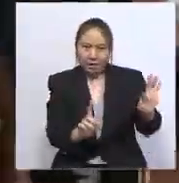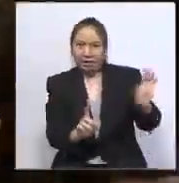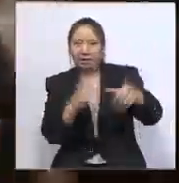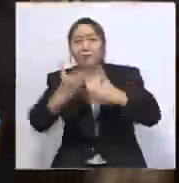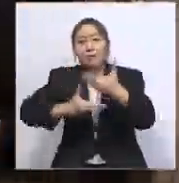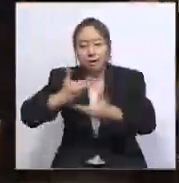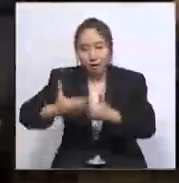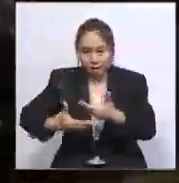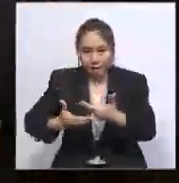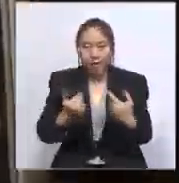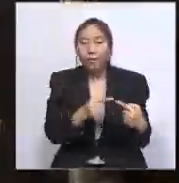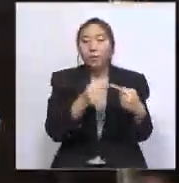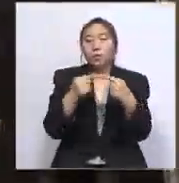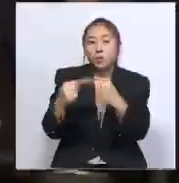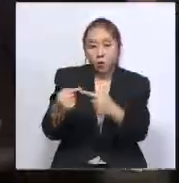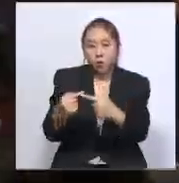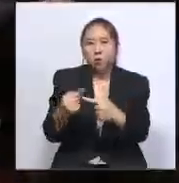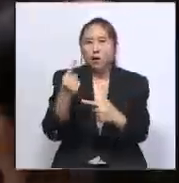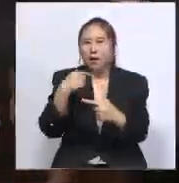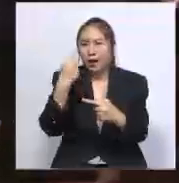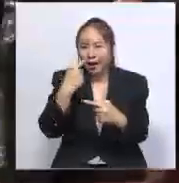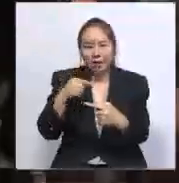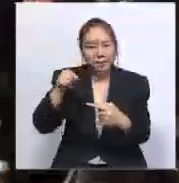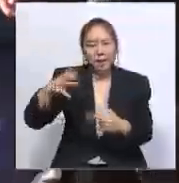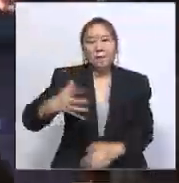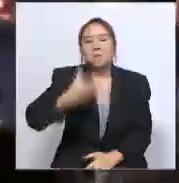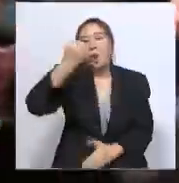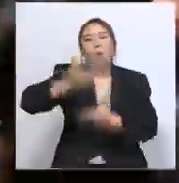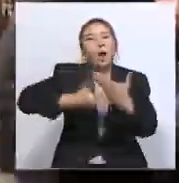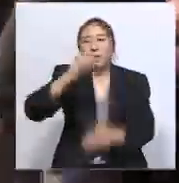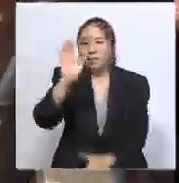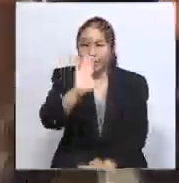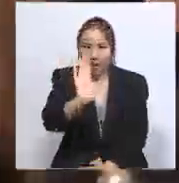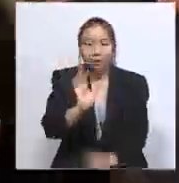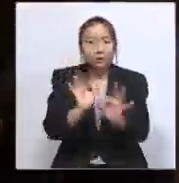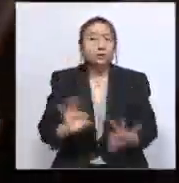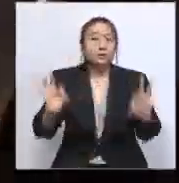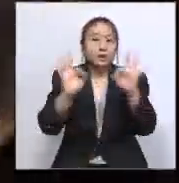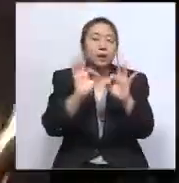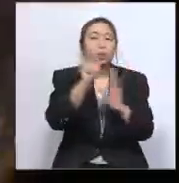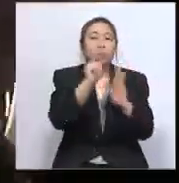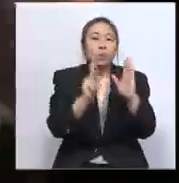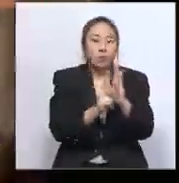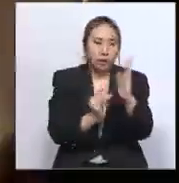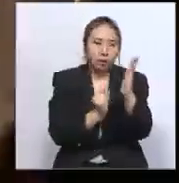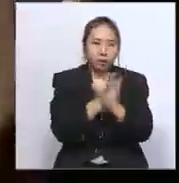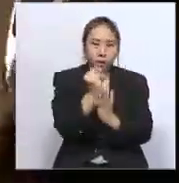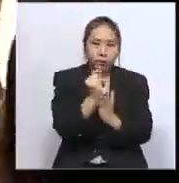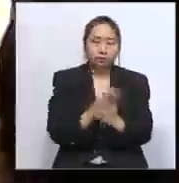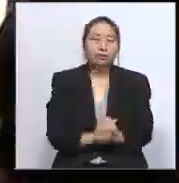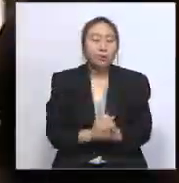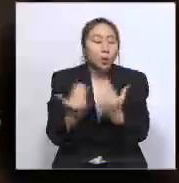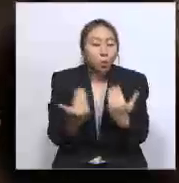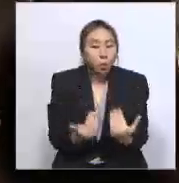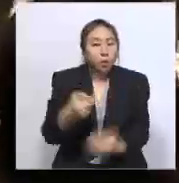ายเชื่อมต่อกลุ่มภูมิภาคอย่าให้ใครผูกขาดทางการค้าที่สำคัญต้องทำให้ถูกต้องตามกฎหมายในส่วนของบุตรหล